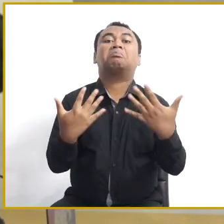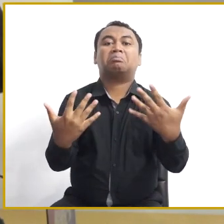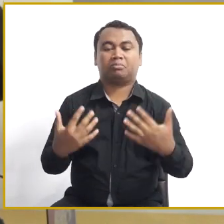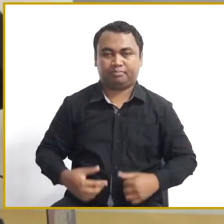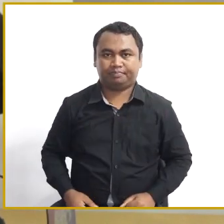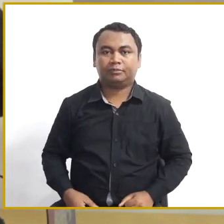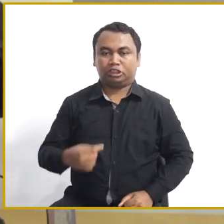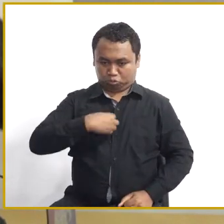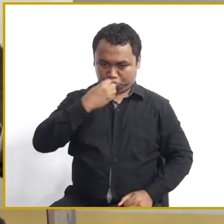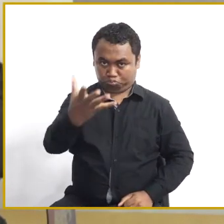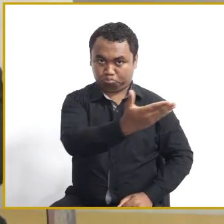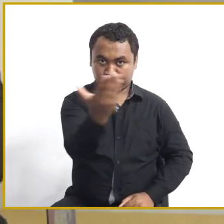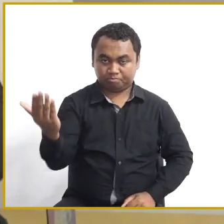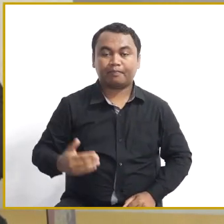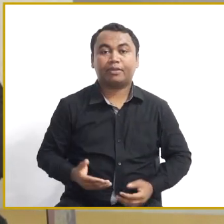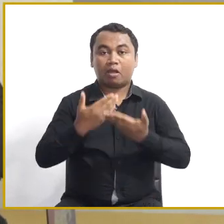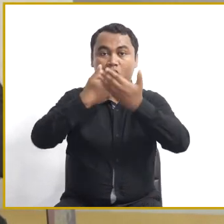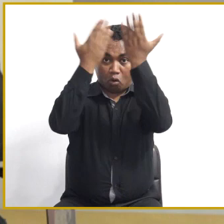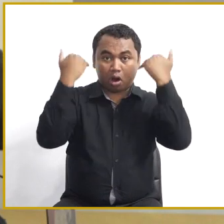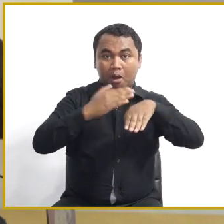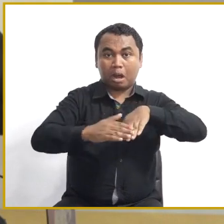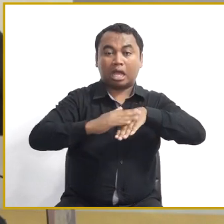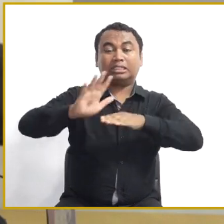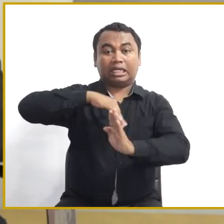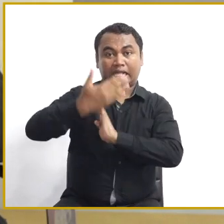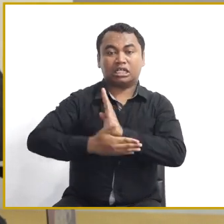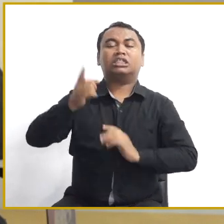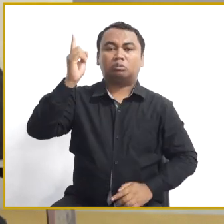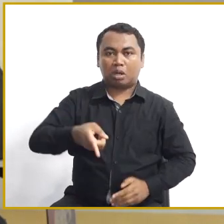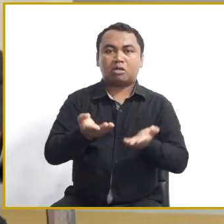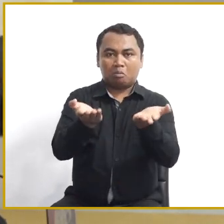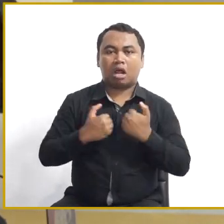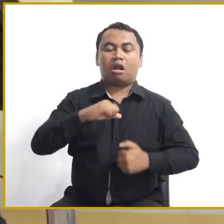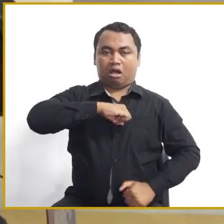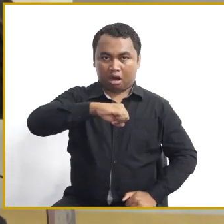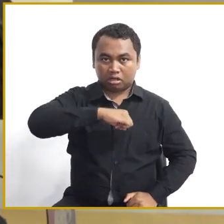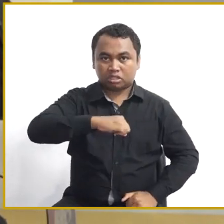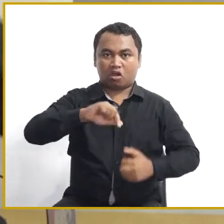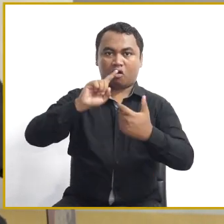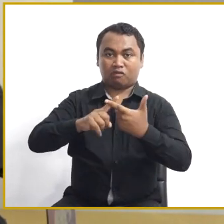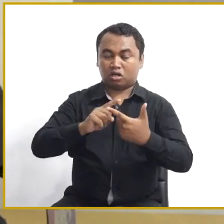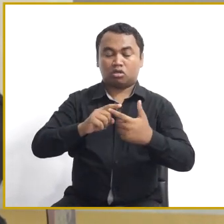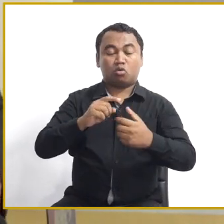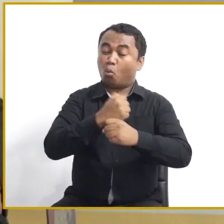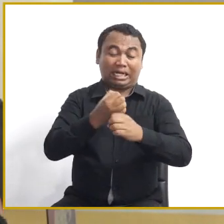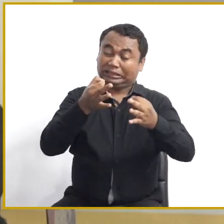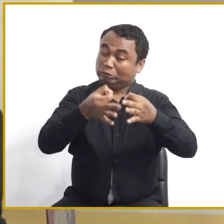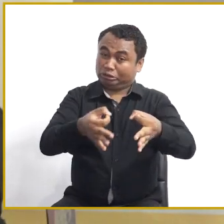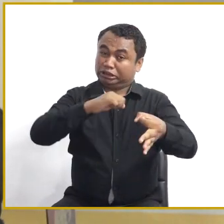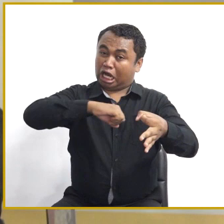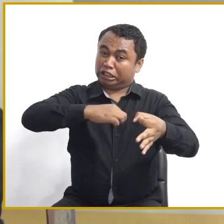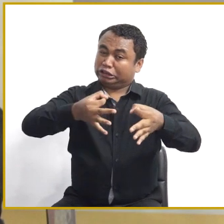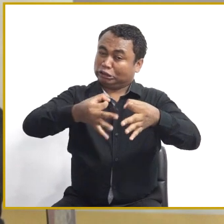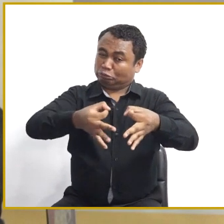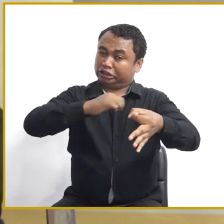zay malagasy rehetra tsy maintsy manana asa ary miditra service national akasavakaratra eny an-dalana